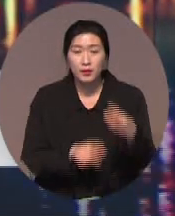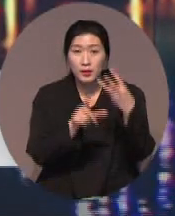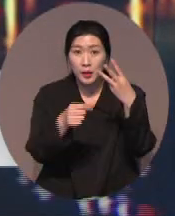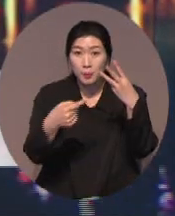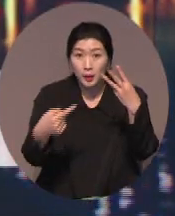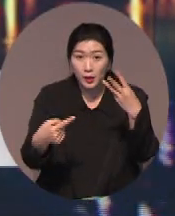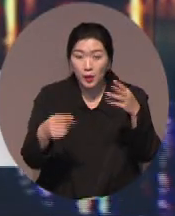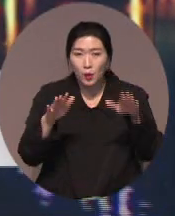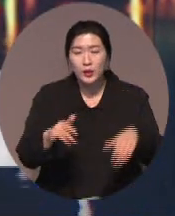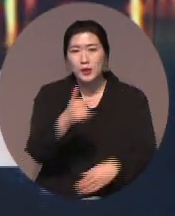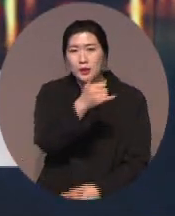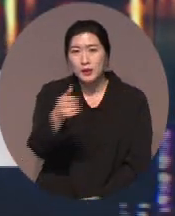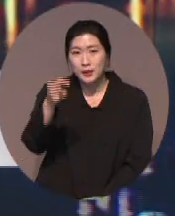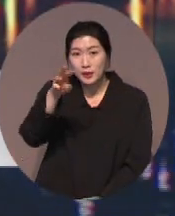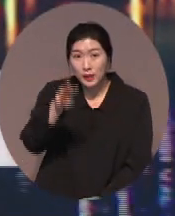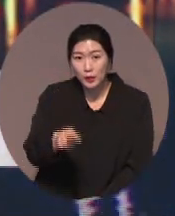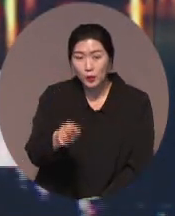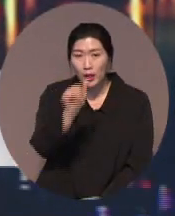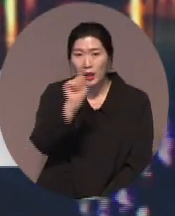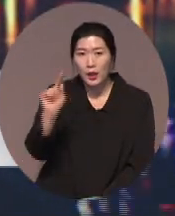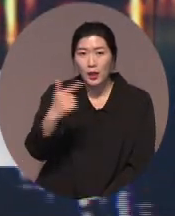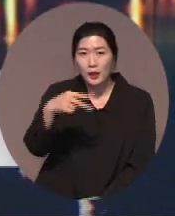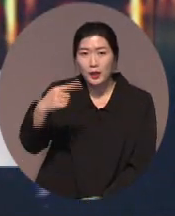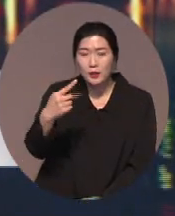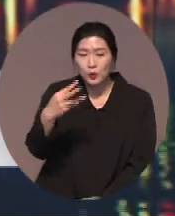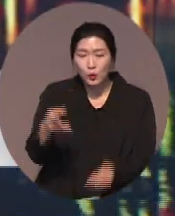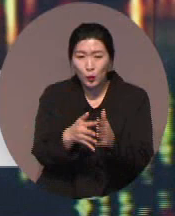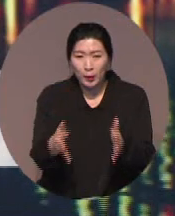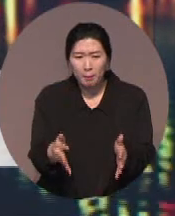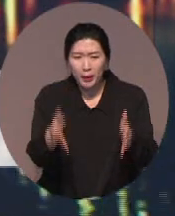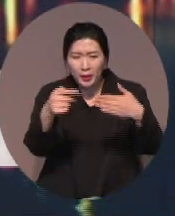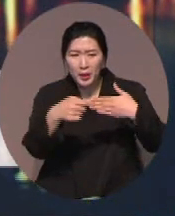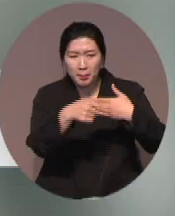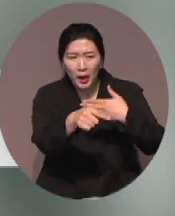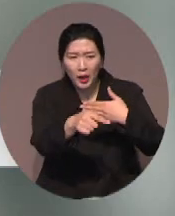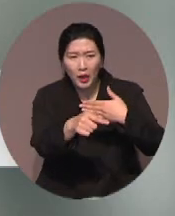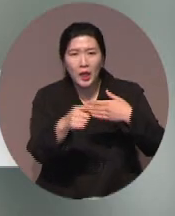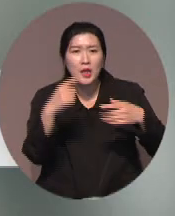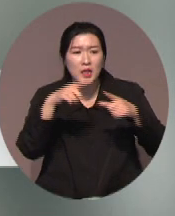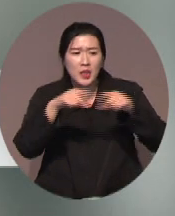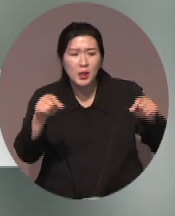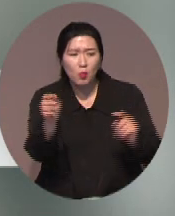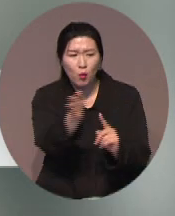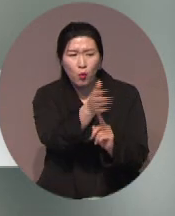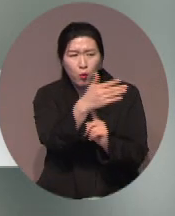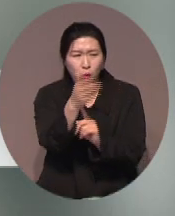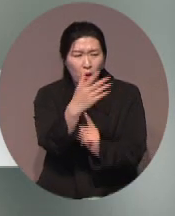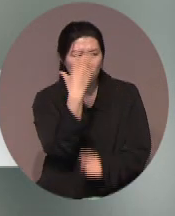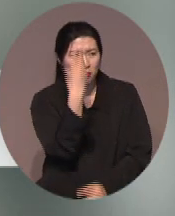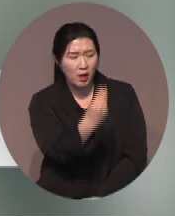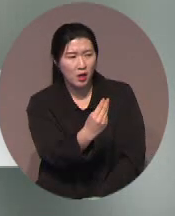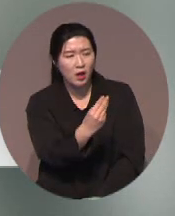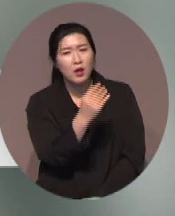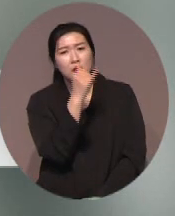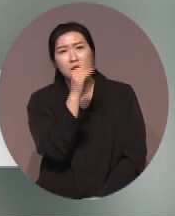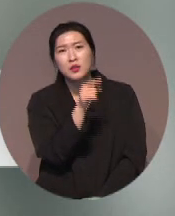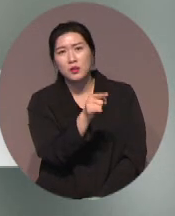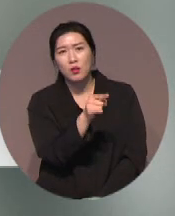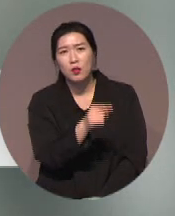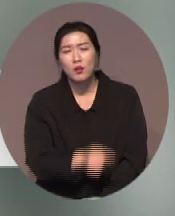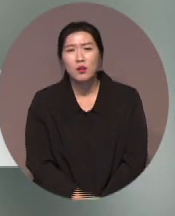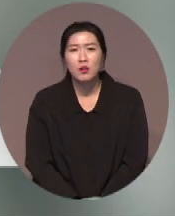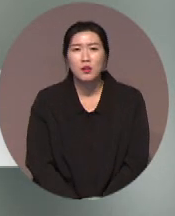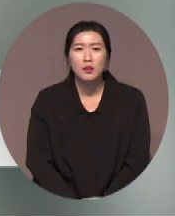삼일절은 오늘 세종시 한솔동에 한 아파트 가구 베란다에 태극기 대신 일장기를 개량한 사진이 지역 커뮤니티 사이트 등에